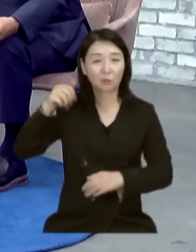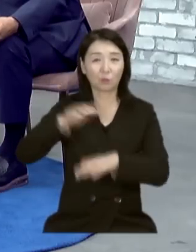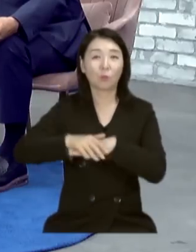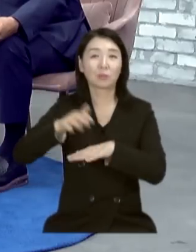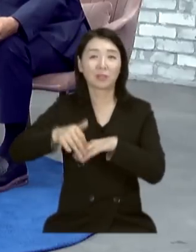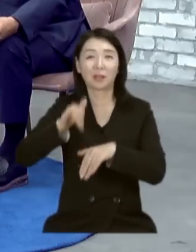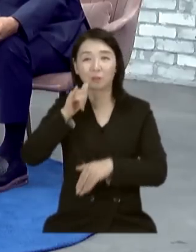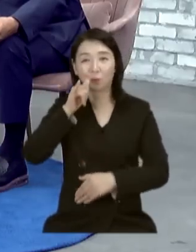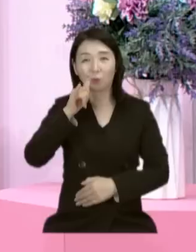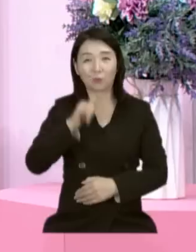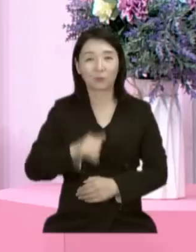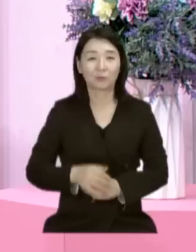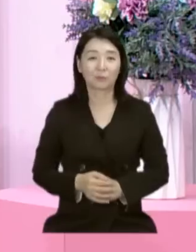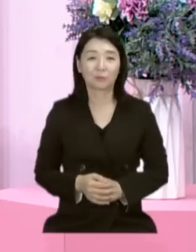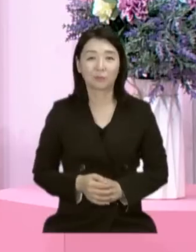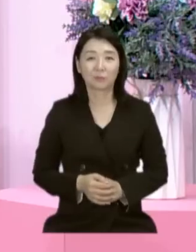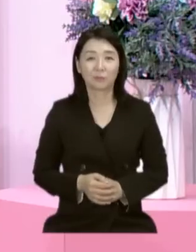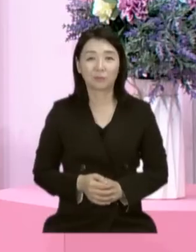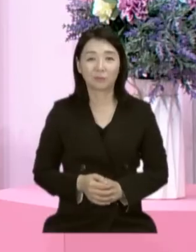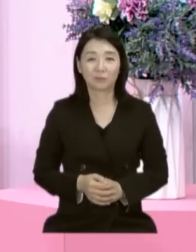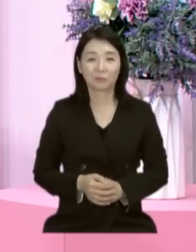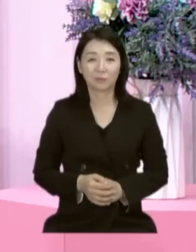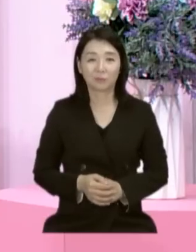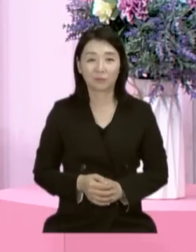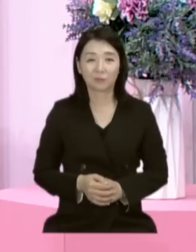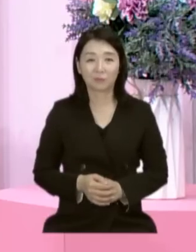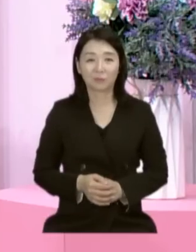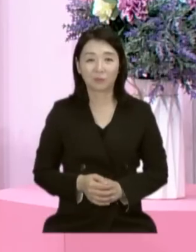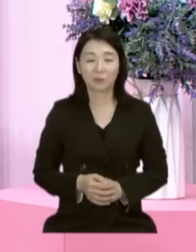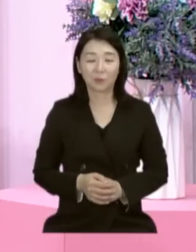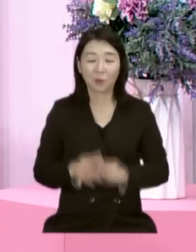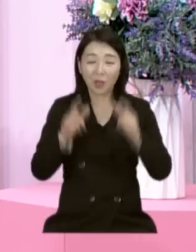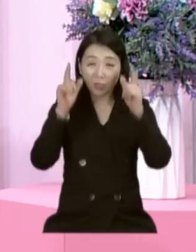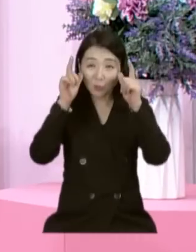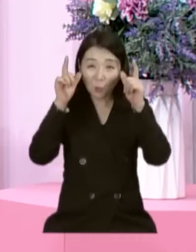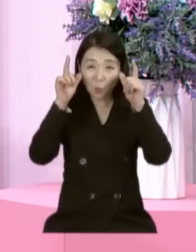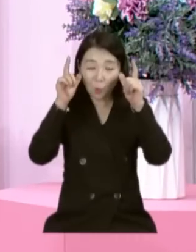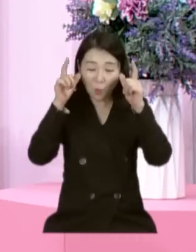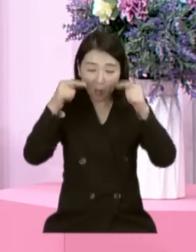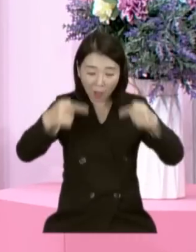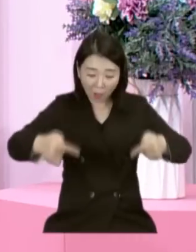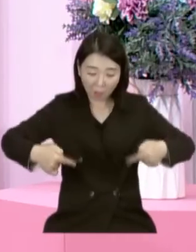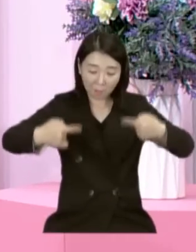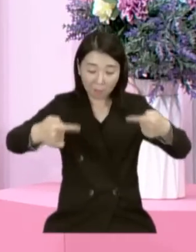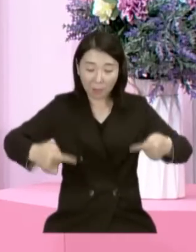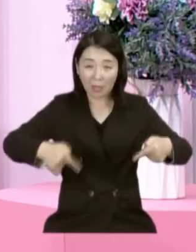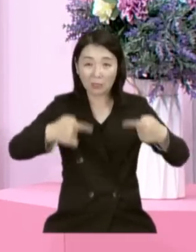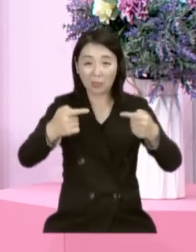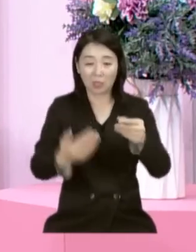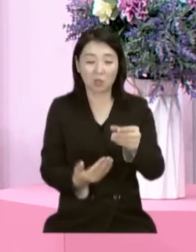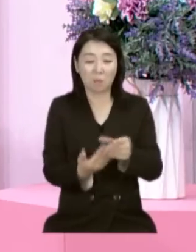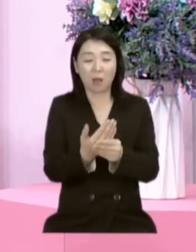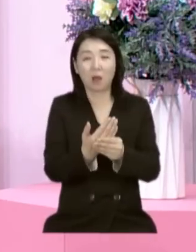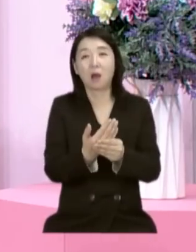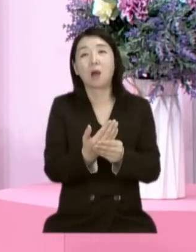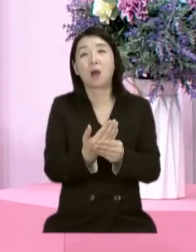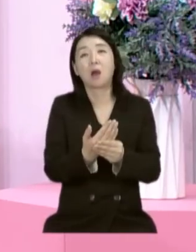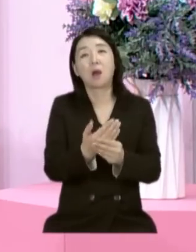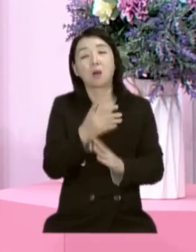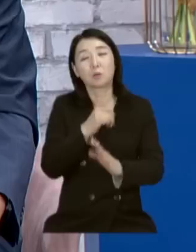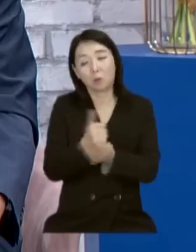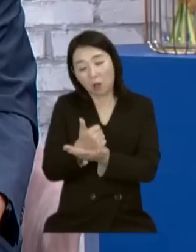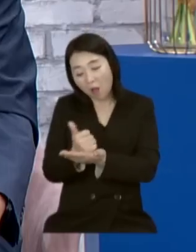일을 하셨는데 그 소가 끄는 마차에도 그 사고가 나가지고 죽을 고비를 넘기고